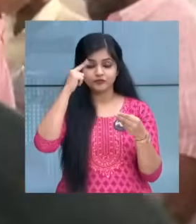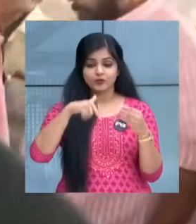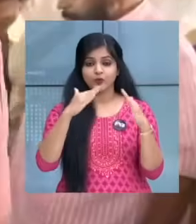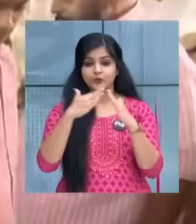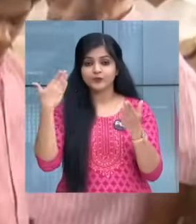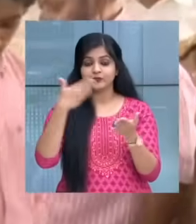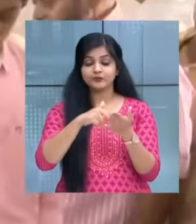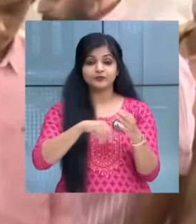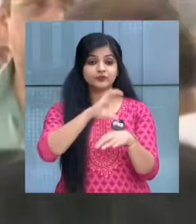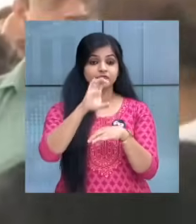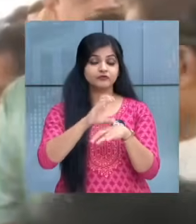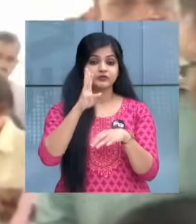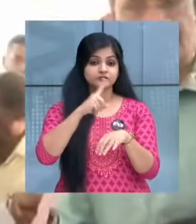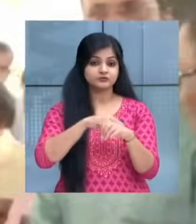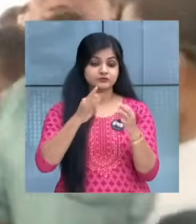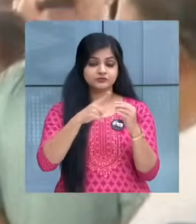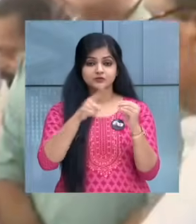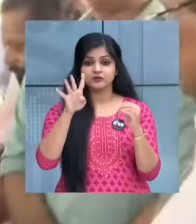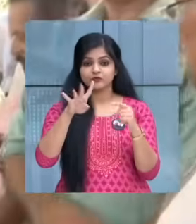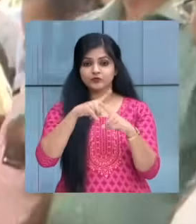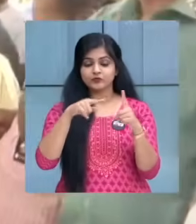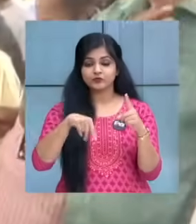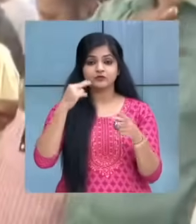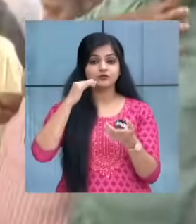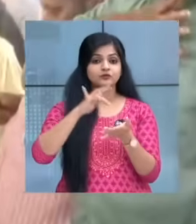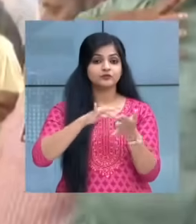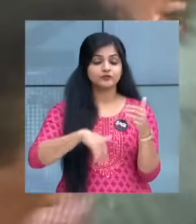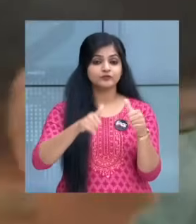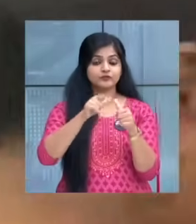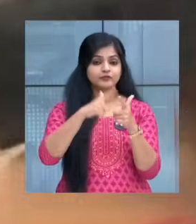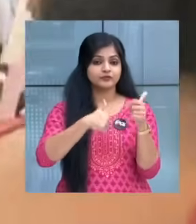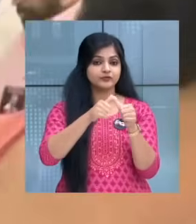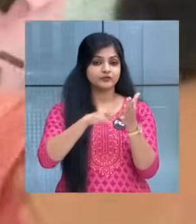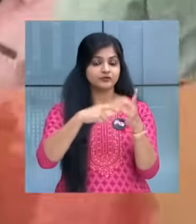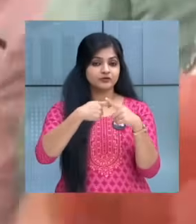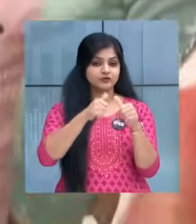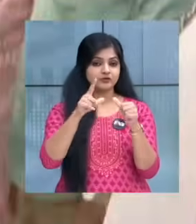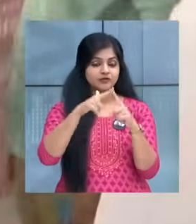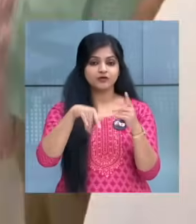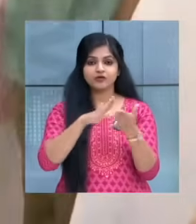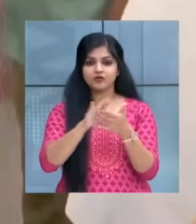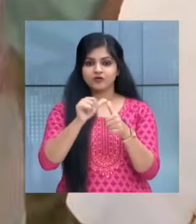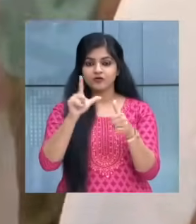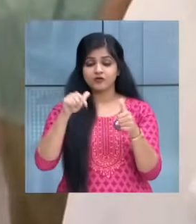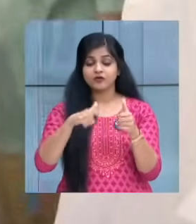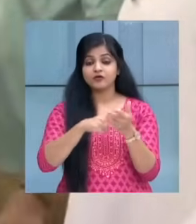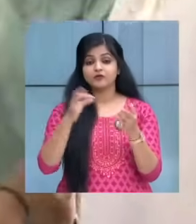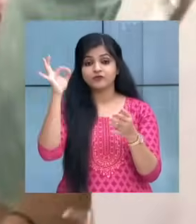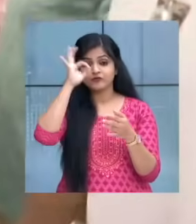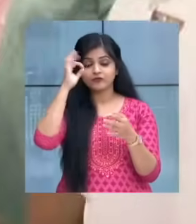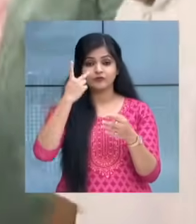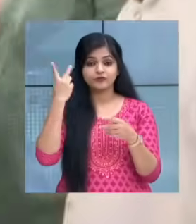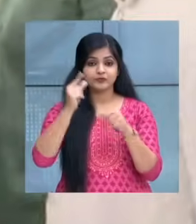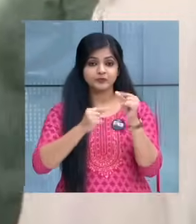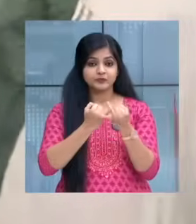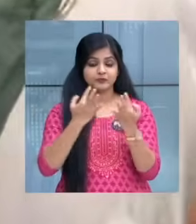വൈകിട്ട് 3 മണി മുതൽ 4:30 വരെ തിരുവനന്തപുരം അയ്യങ്കാളി ഹാളിലും പൊതുദർശനം ഉണ്ടായിരുന്നു. അവിടെയും സിനിമാ, രാഷ്ട്രീയ, സാംസ്കാരിക മേഖലയിൽ